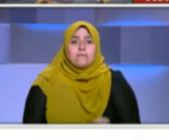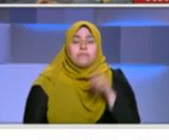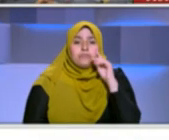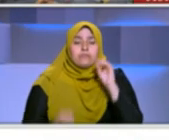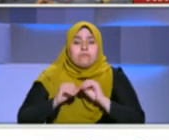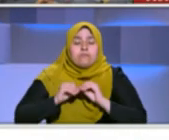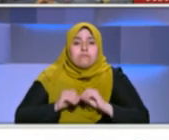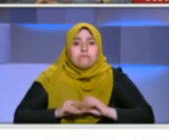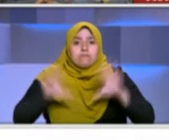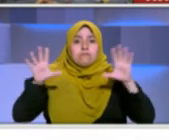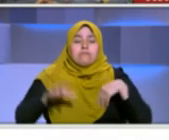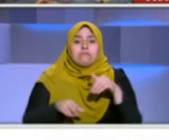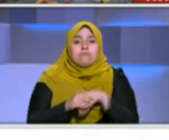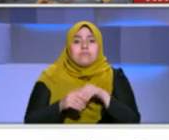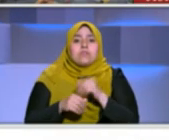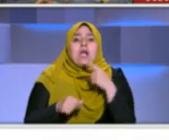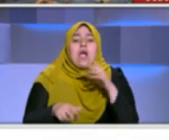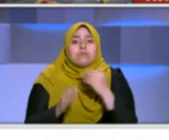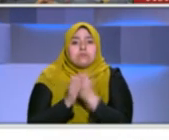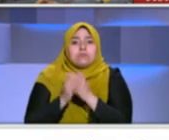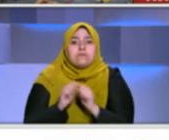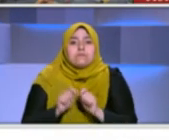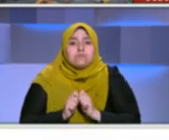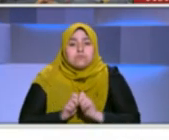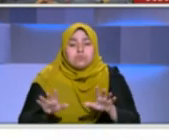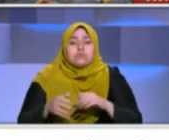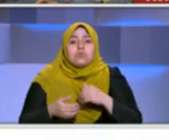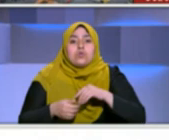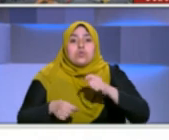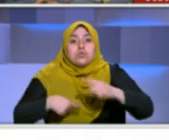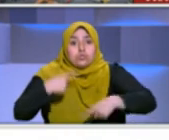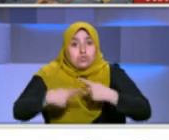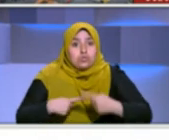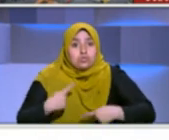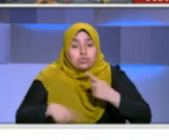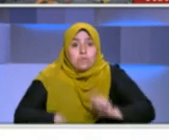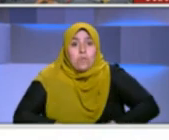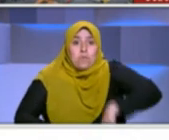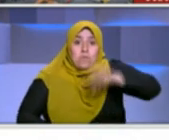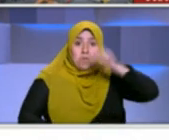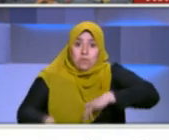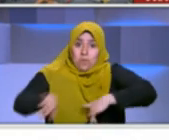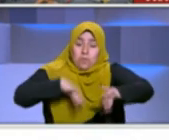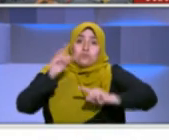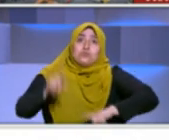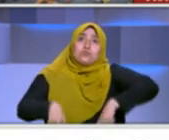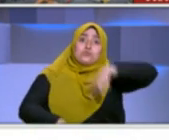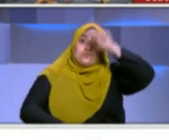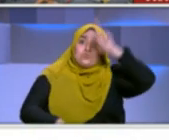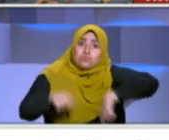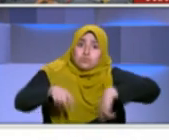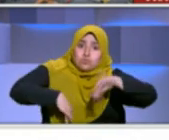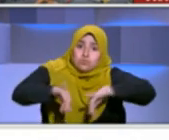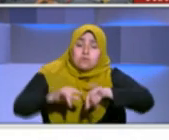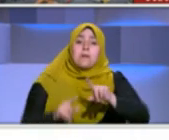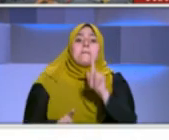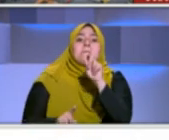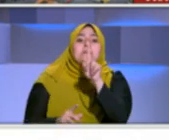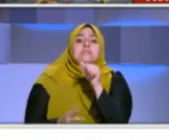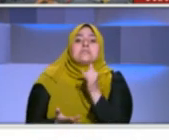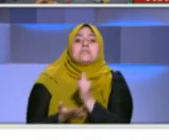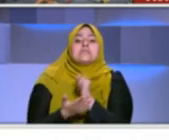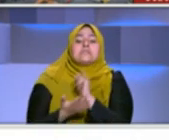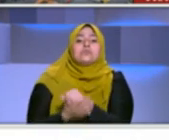الاقتصادي مره اخرى، فتح الاسواق مره اخرى، مرتبط ومرهون بالتزام الناس بالاجراءات الاحترازيه والاجراءات الوقائيه التي تفرضها وتقرها